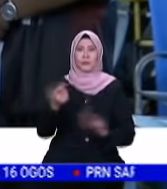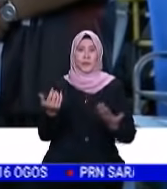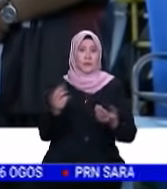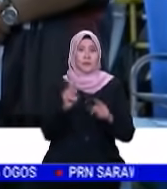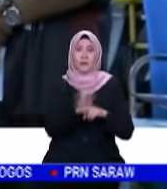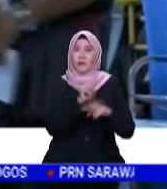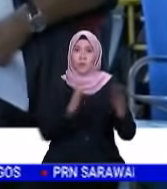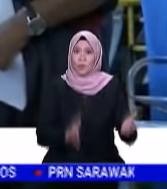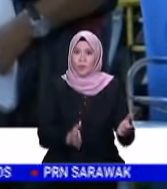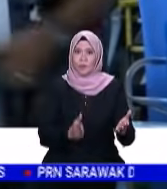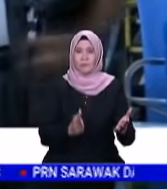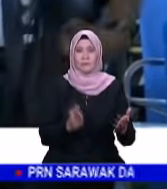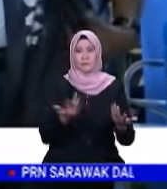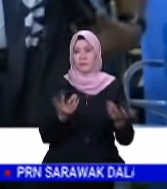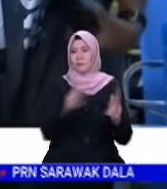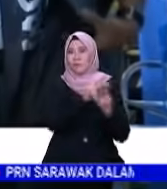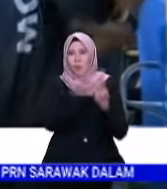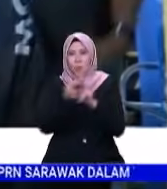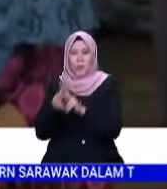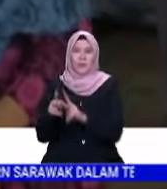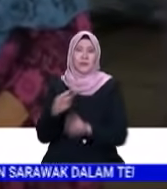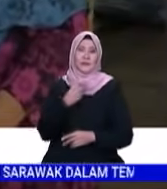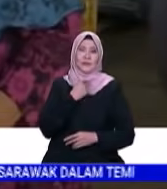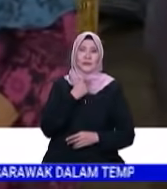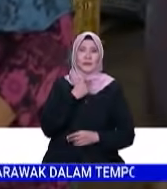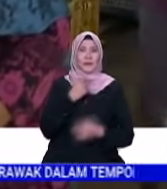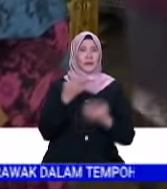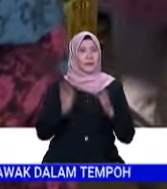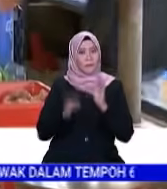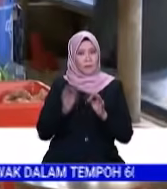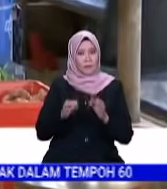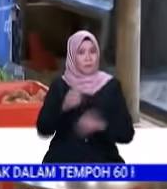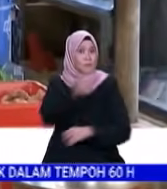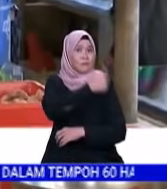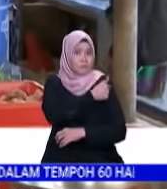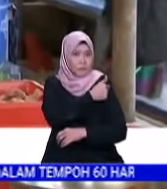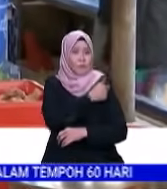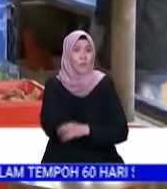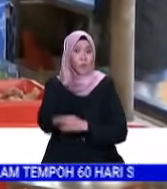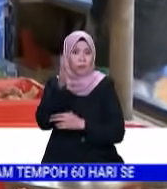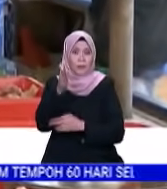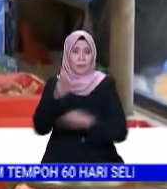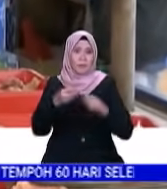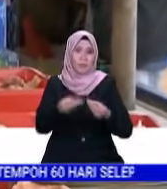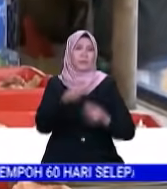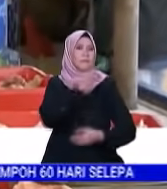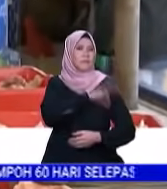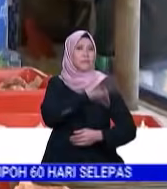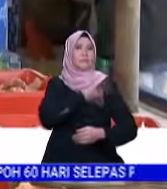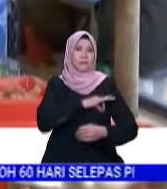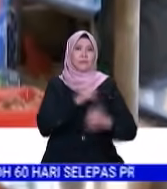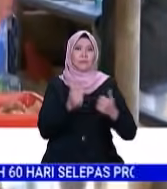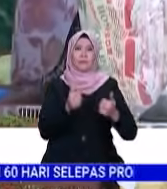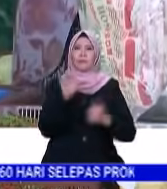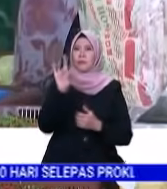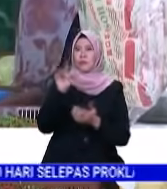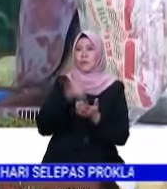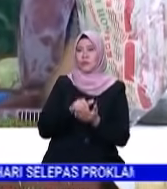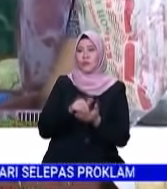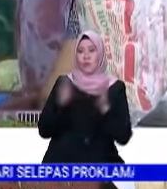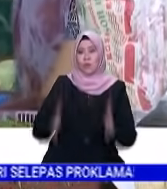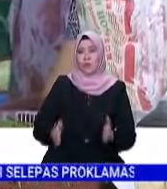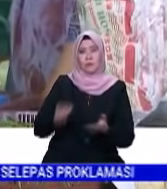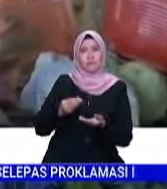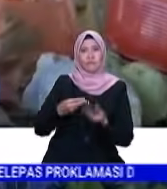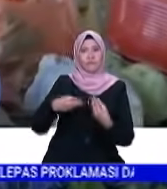pengguna khususnya di luar bandar. Jika dilaksanakan, pemberian vaksin itu bakal memberi manfaat kepada kira-kira 8,000